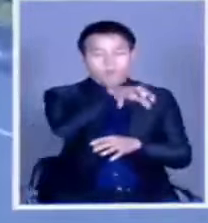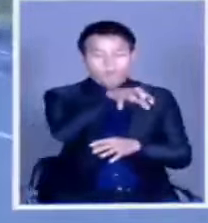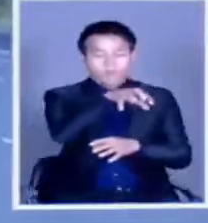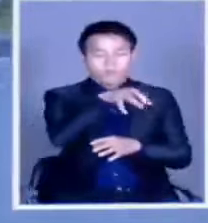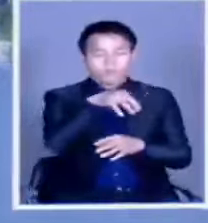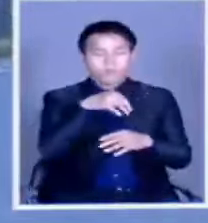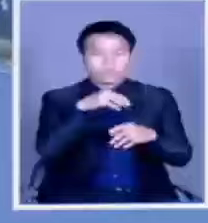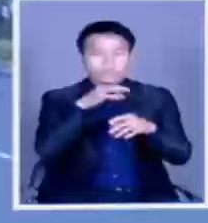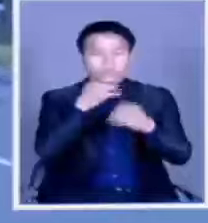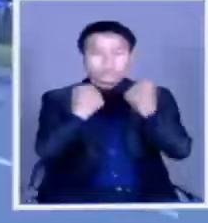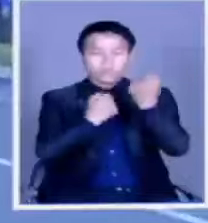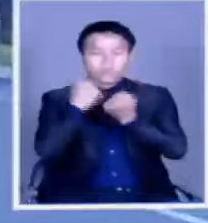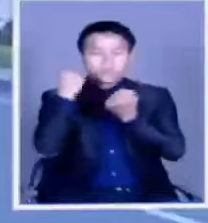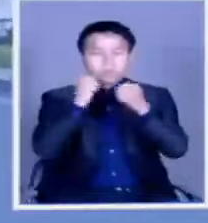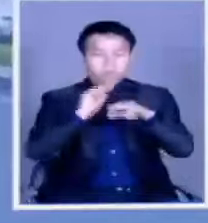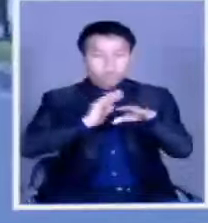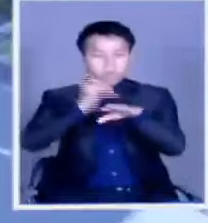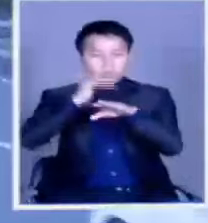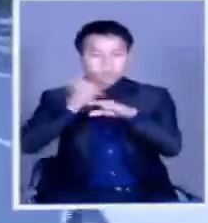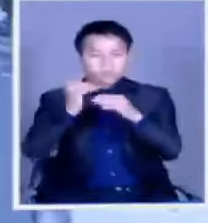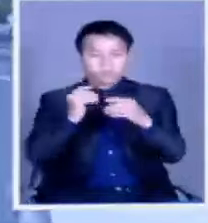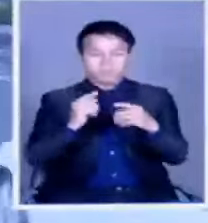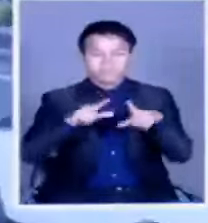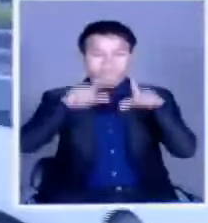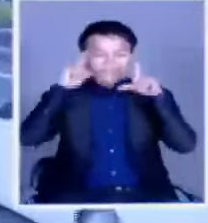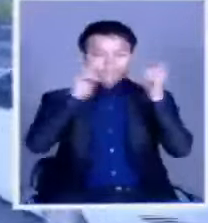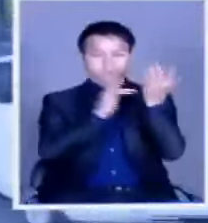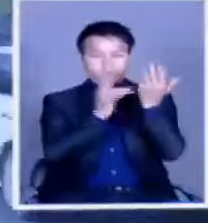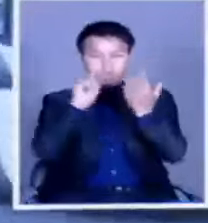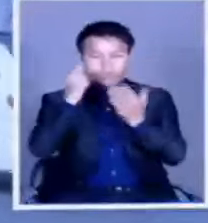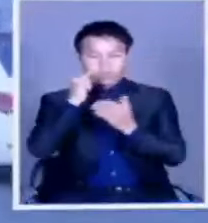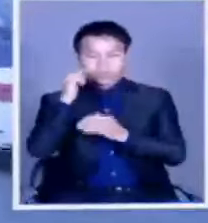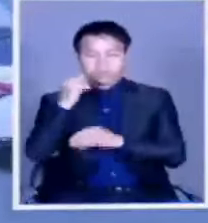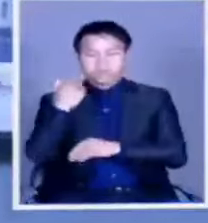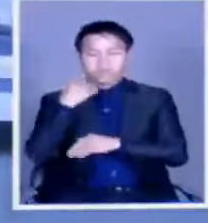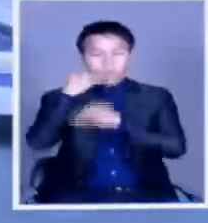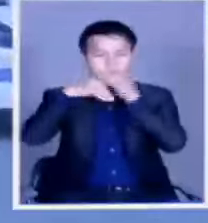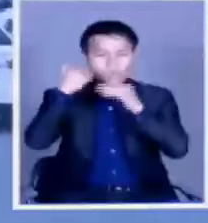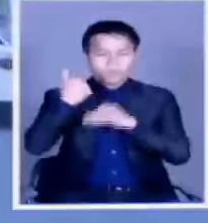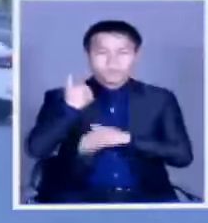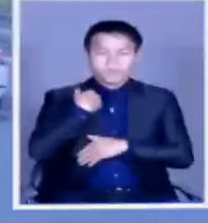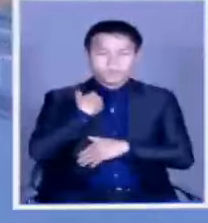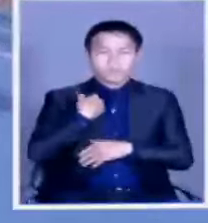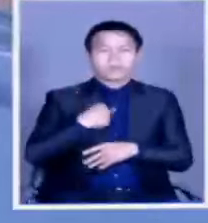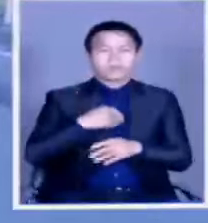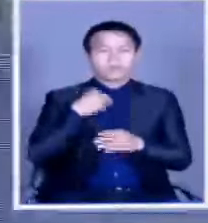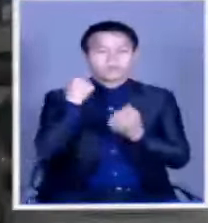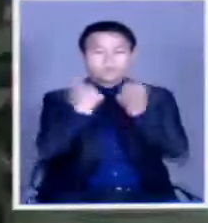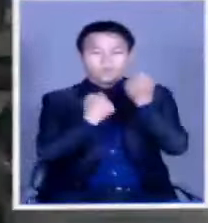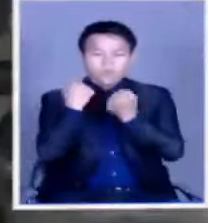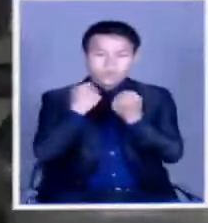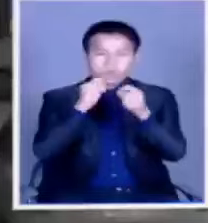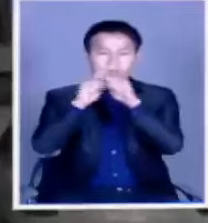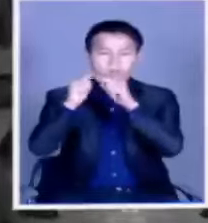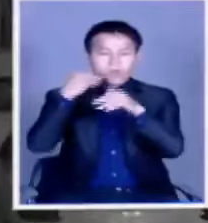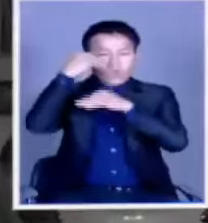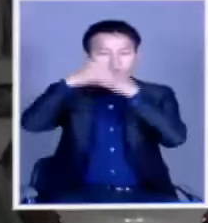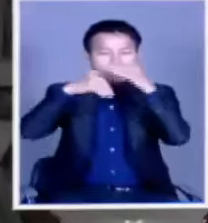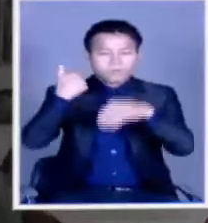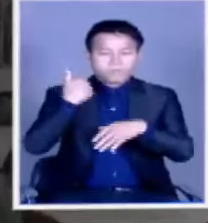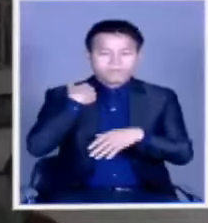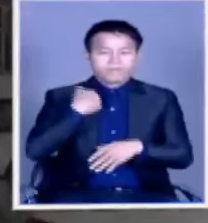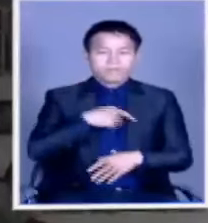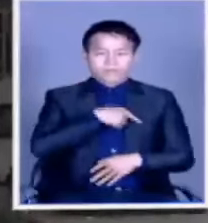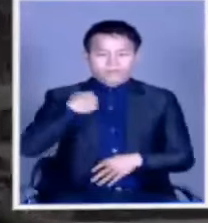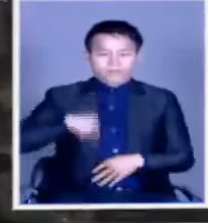านการผลิตรถใหญ่ที่สำคัญของจีนโดยเฉพาะแม่นการส่งเสริมการวิจัยพัฒนาเทคโนโลยีและนำใช้นวัตกรรม